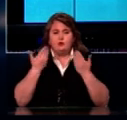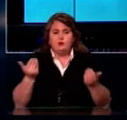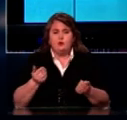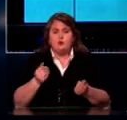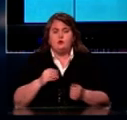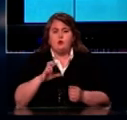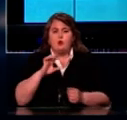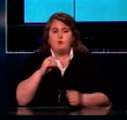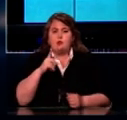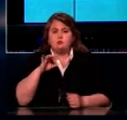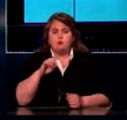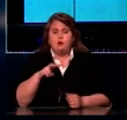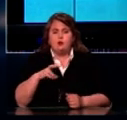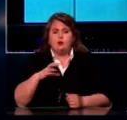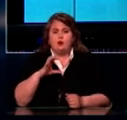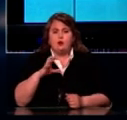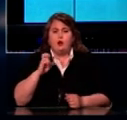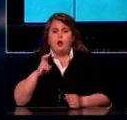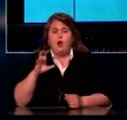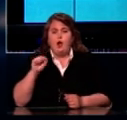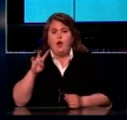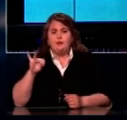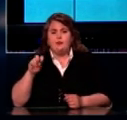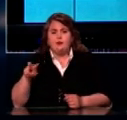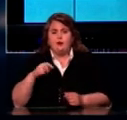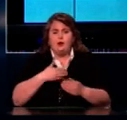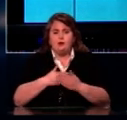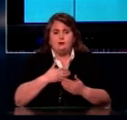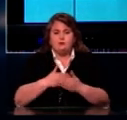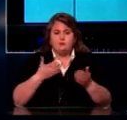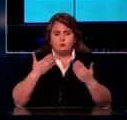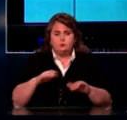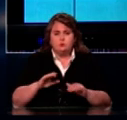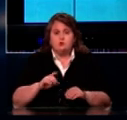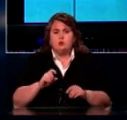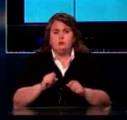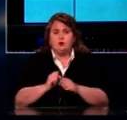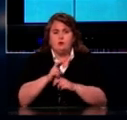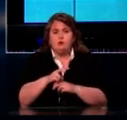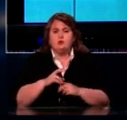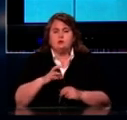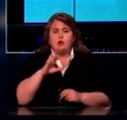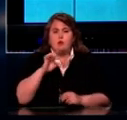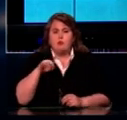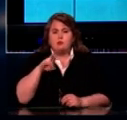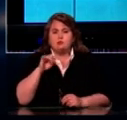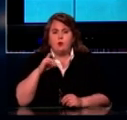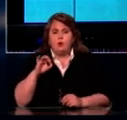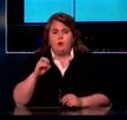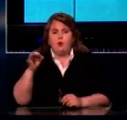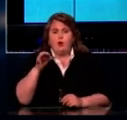бензольного ядра, так как у анилина. Именно активное уже у нас проявляется бензольное кольцо, а